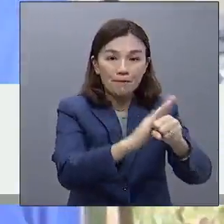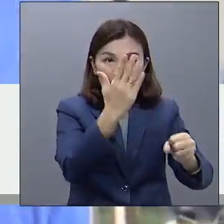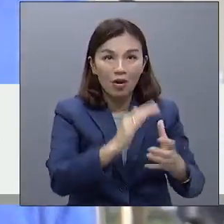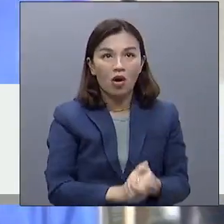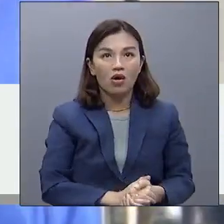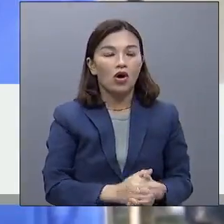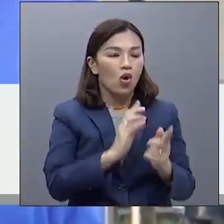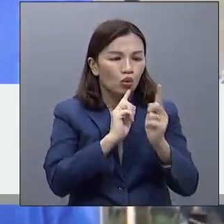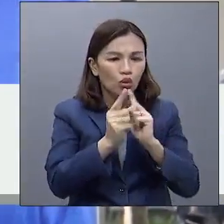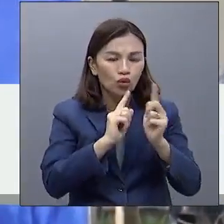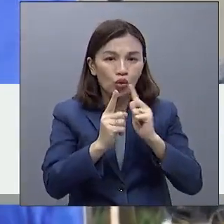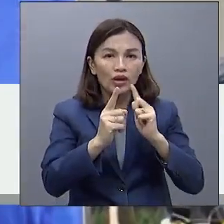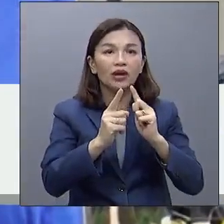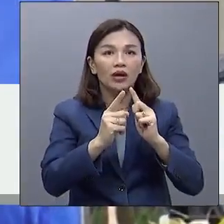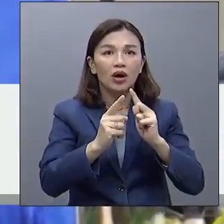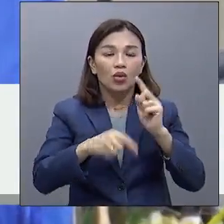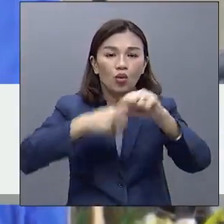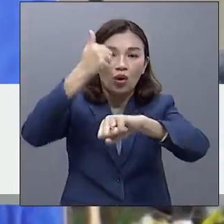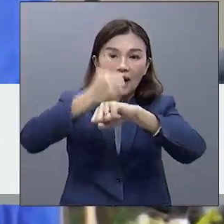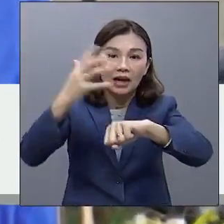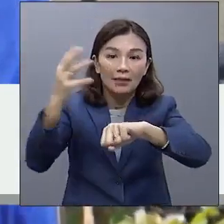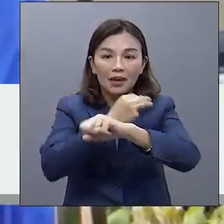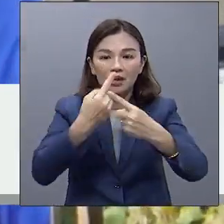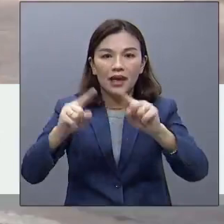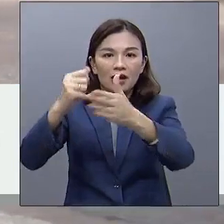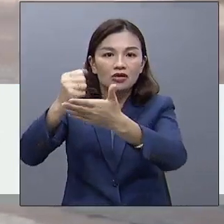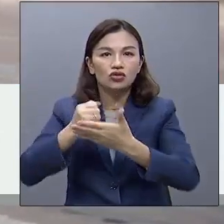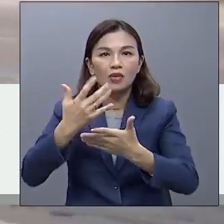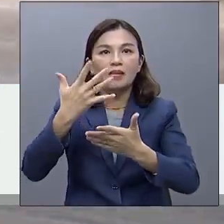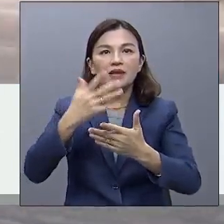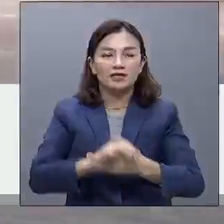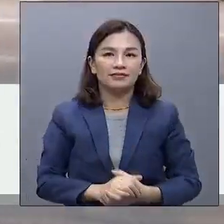พูดคุยกับพรรคแล้วแต่ก็ไม่ได้รับการช่วยเหลือค่ะ